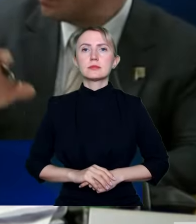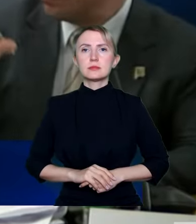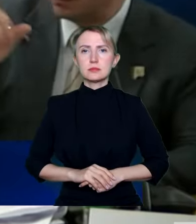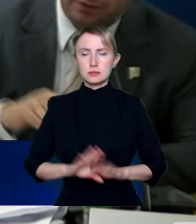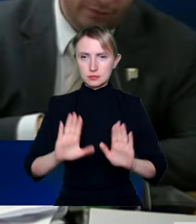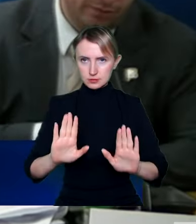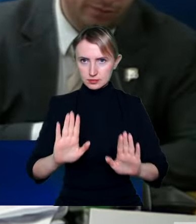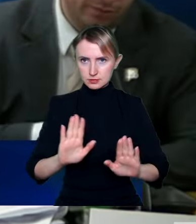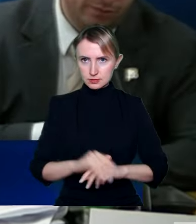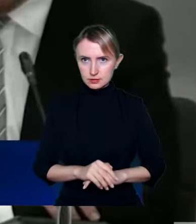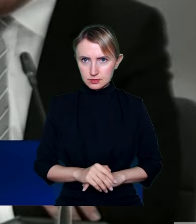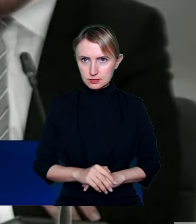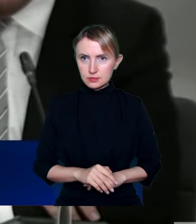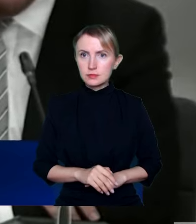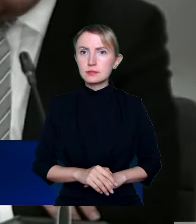to